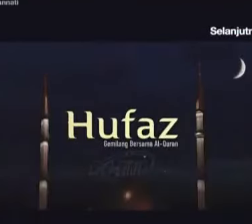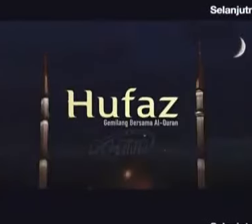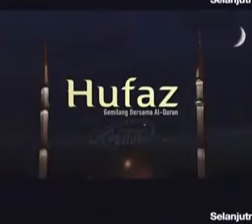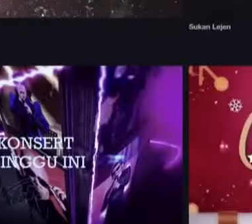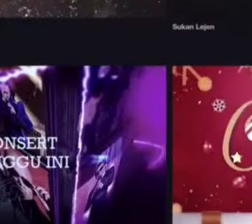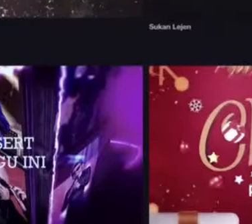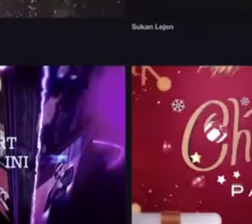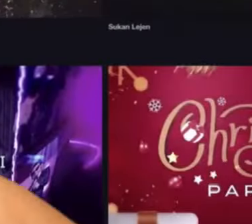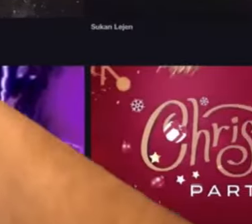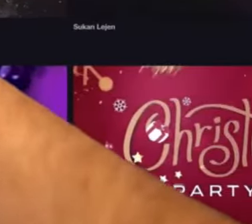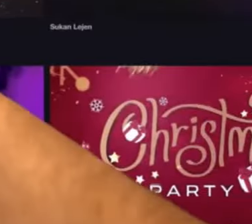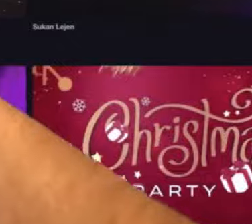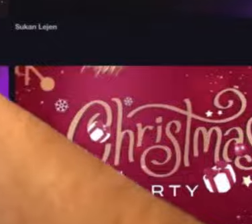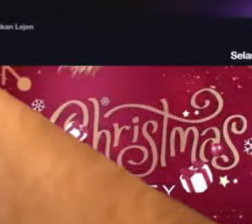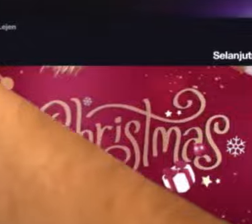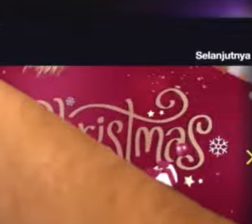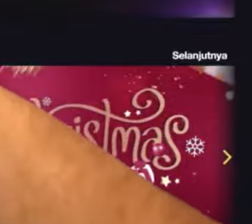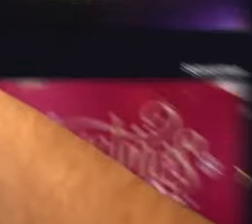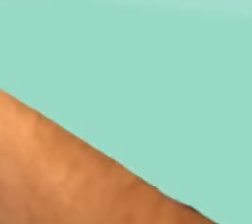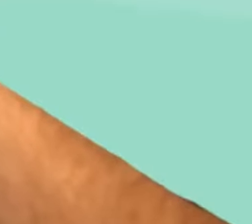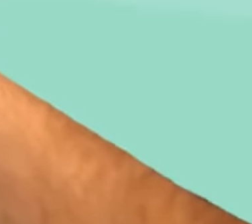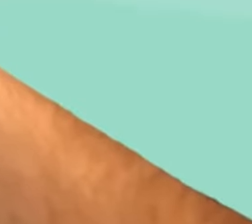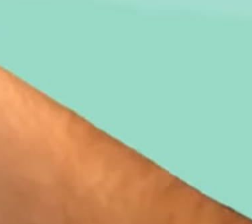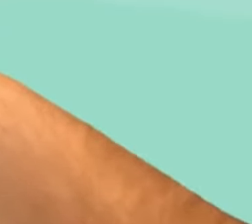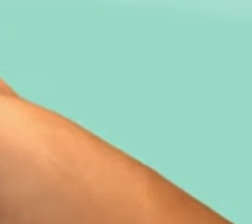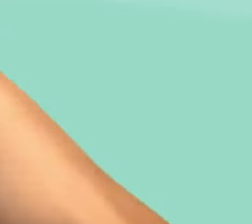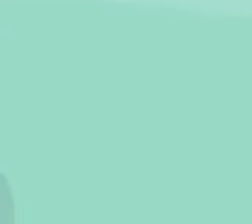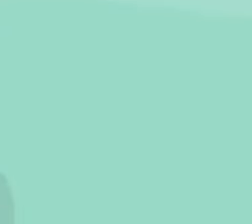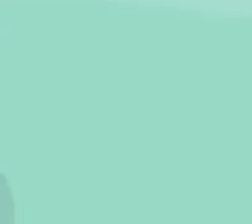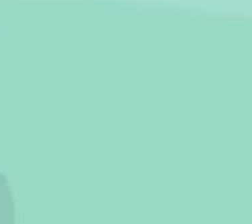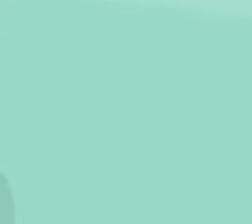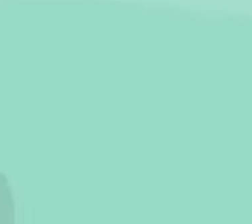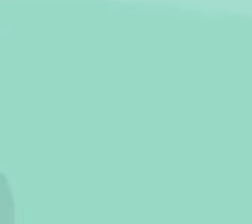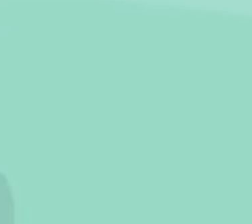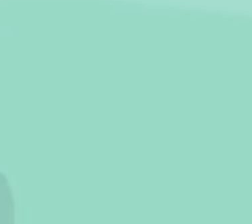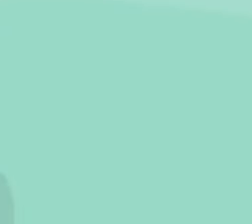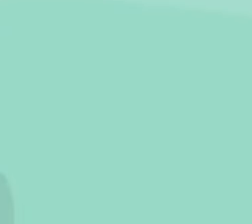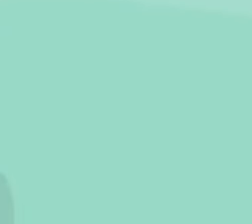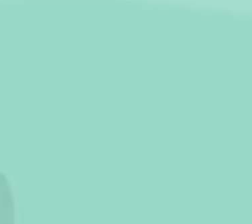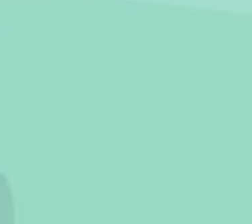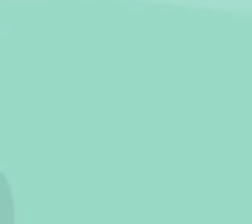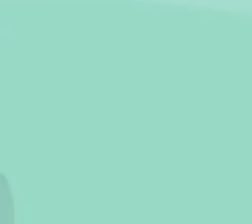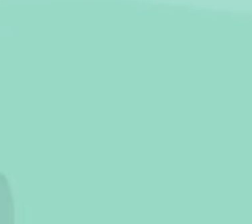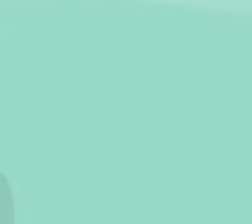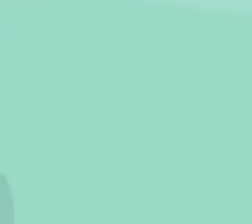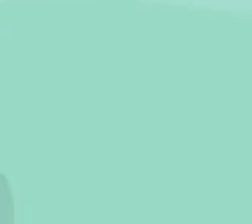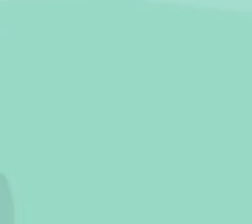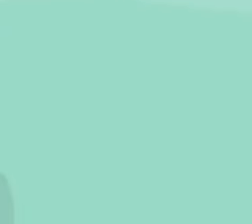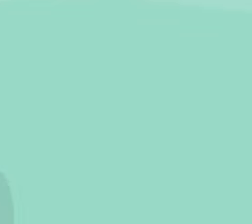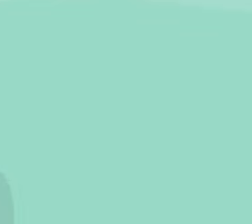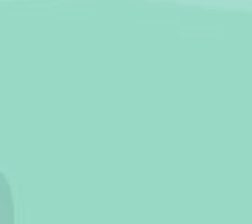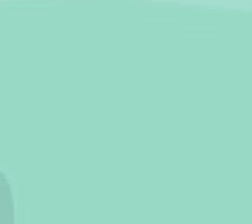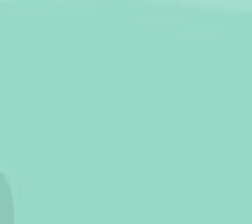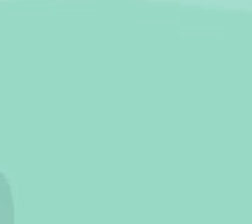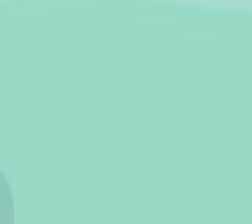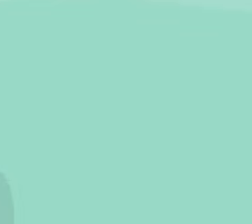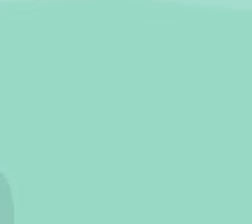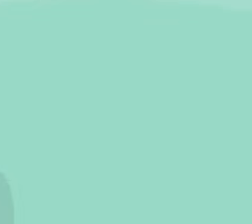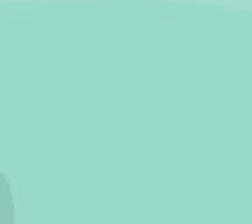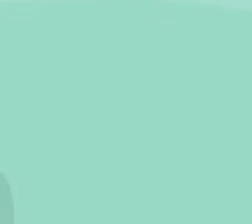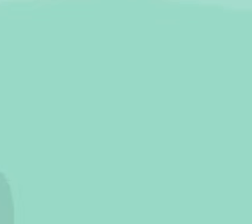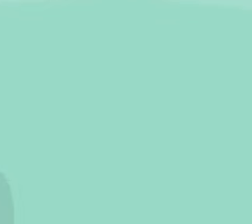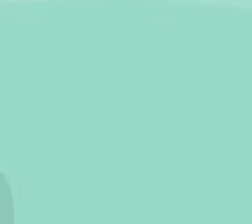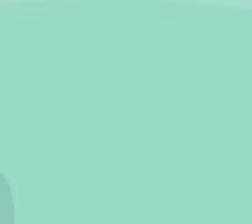Terlepas dari siaran program-program menarik di RTM, jom saksikan semuanya di RTM Klik.